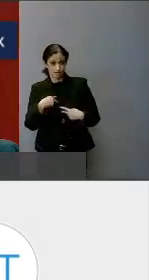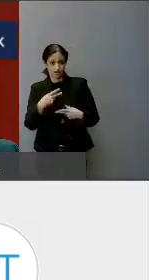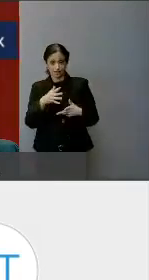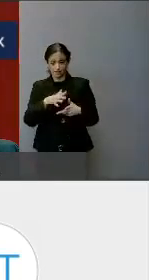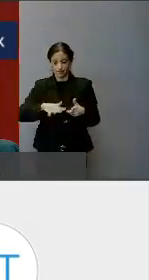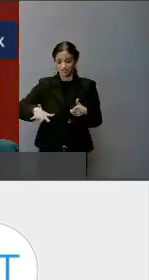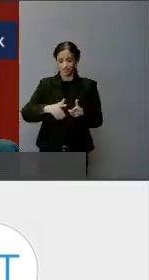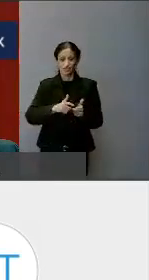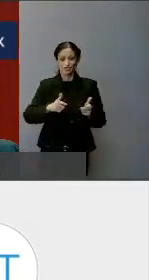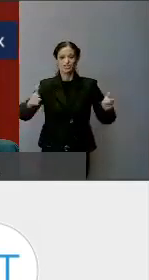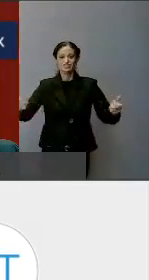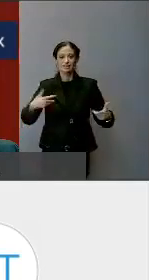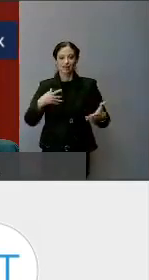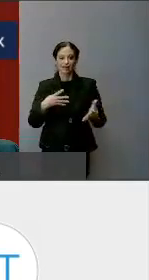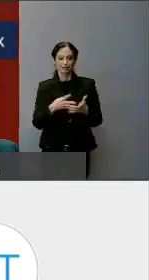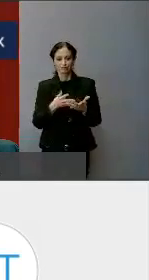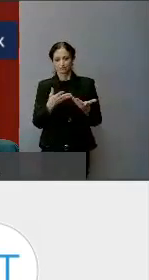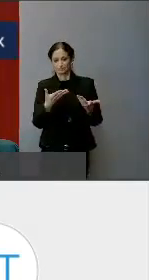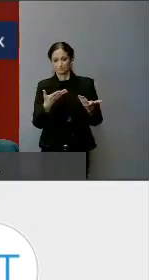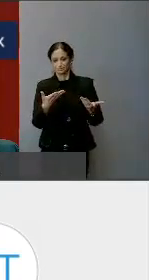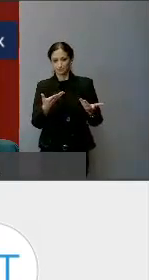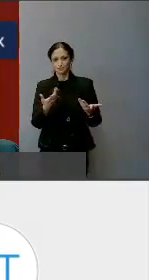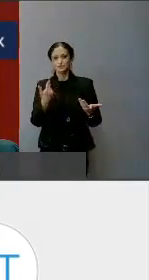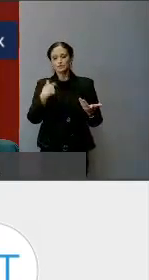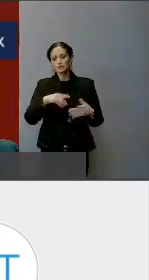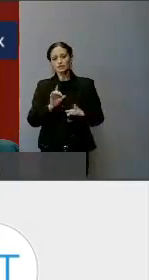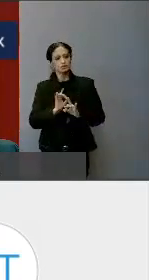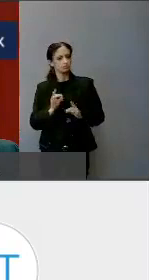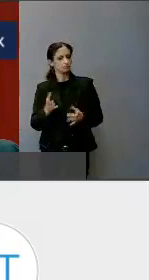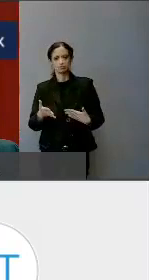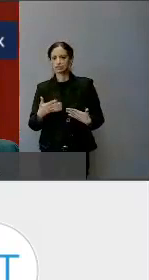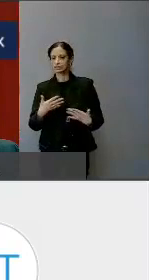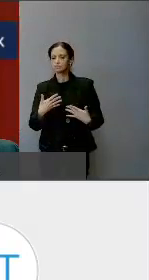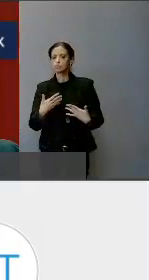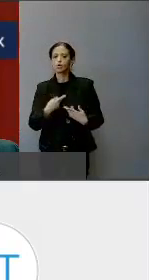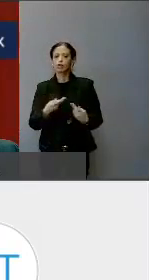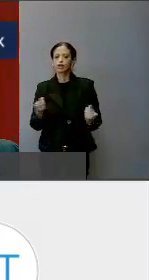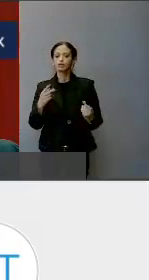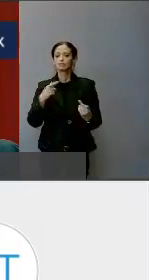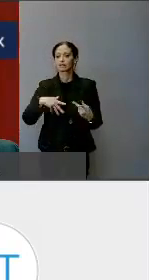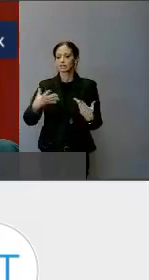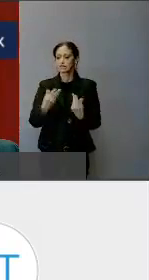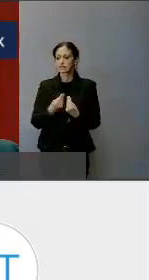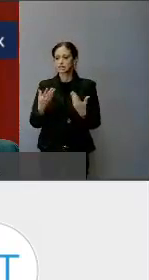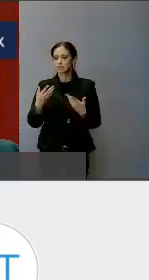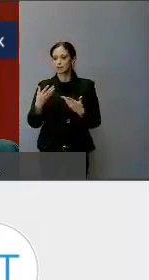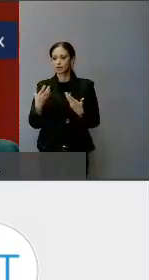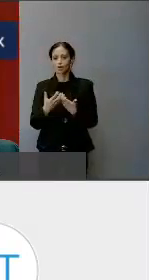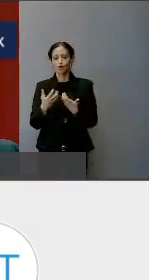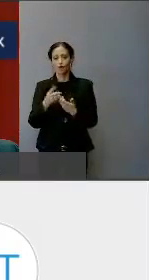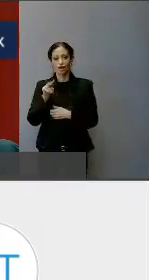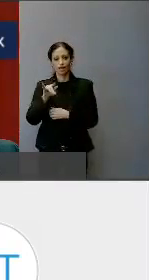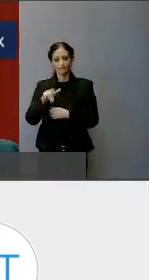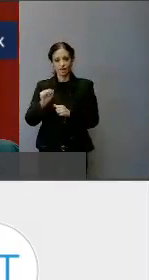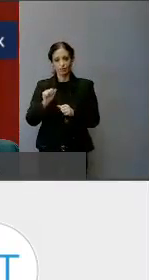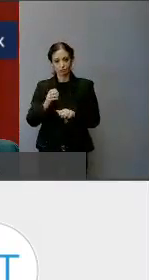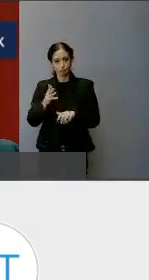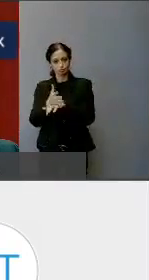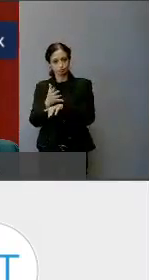quindi al più presto sono disponibili da insieme al collega al collega viale di fare un accesso in loco grazie